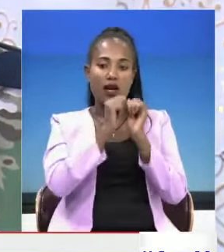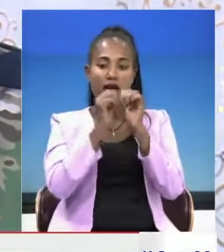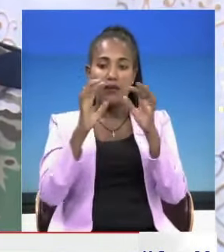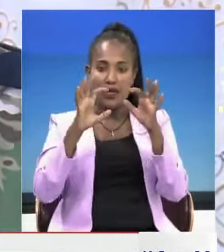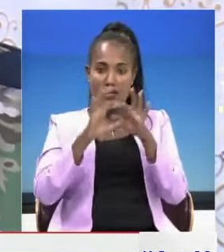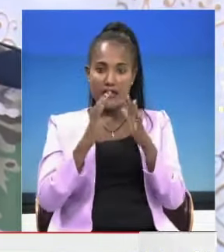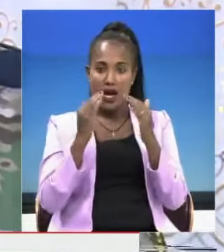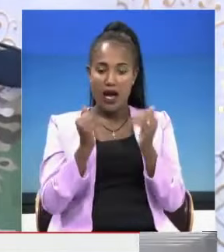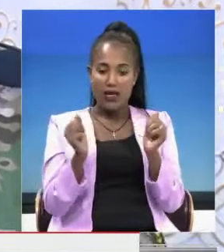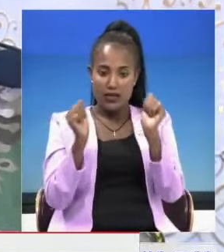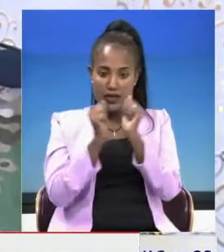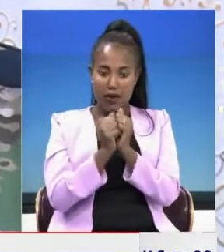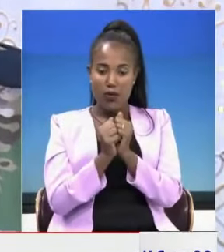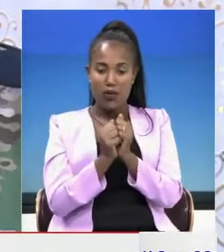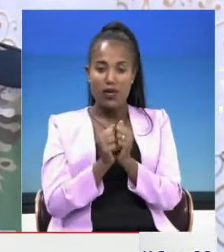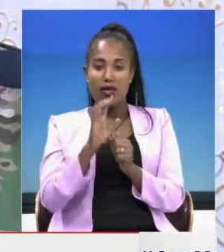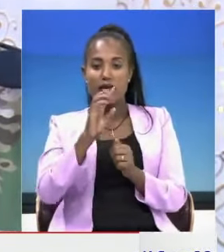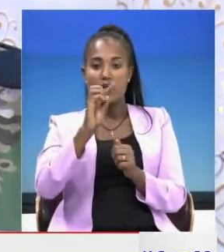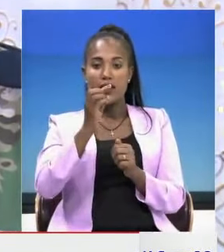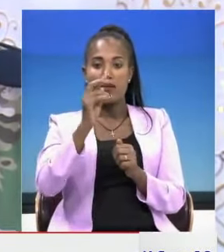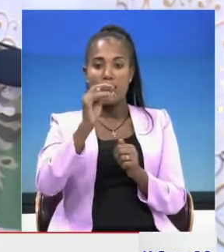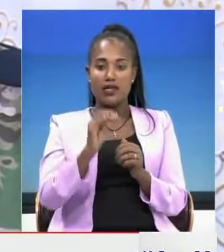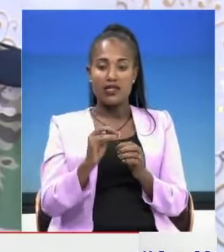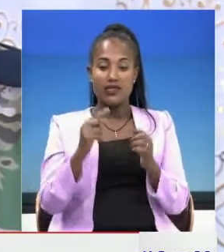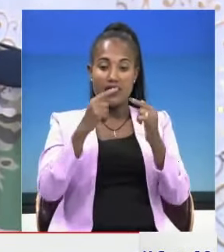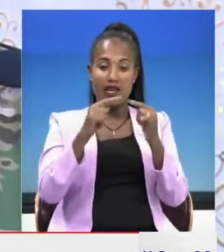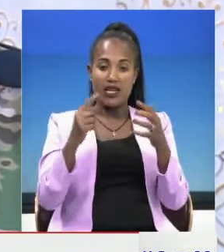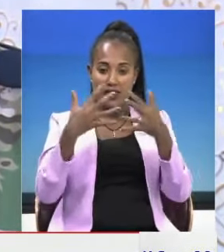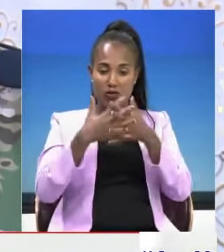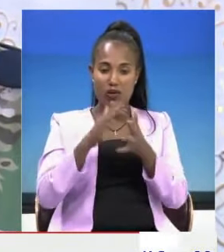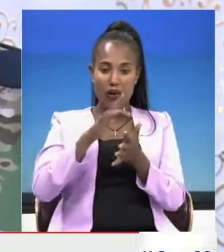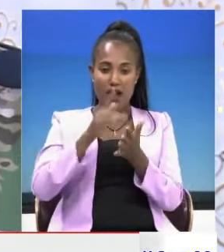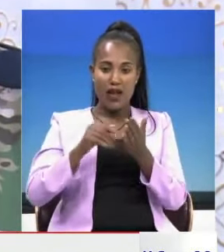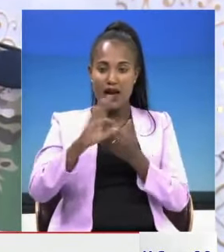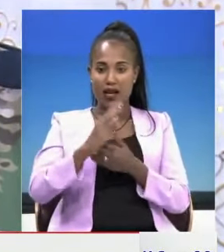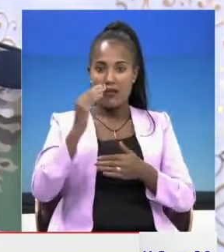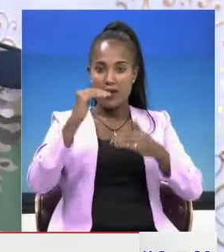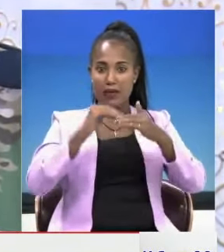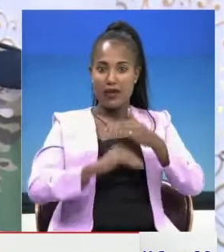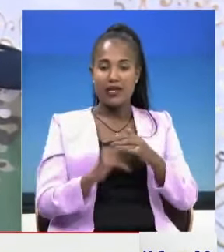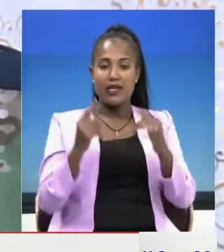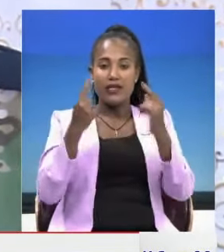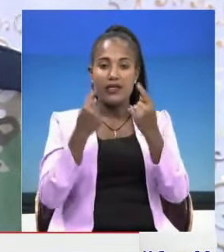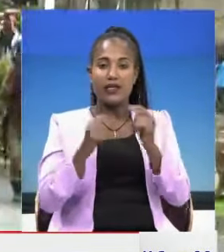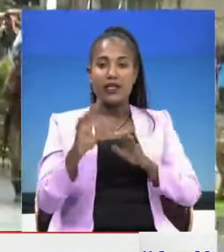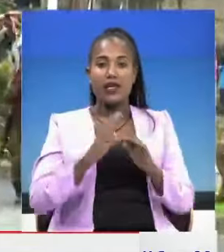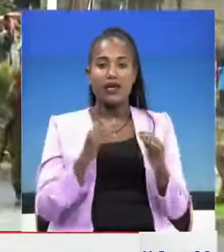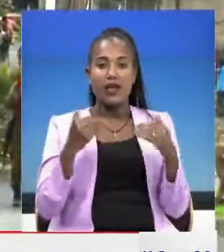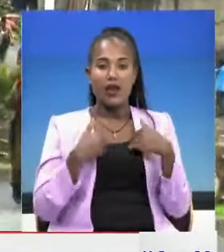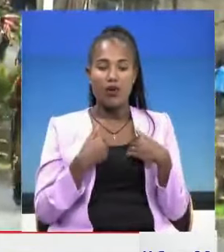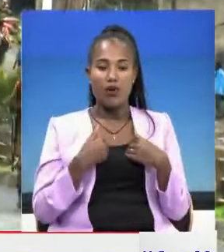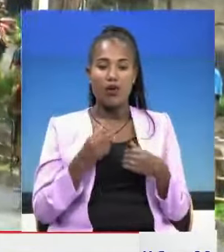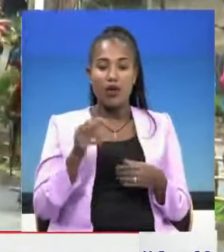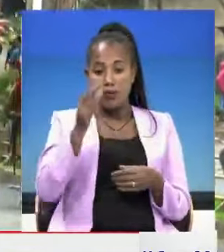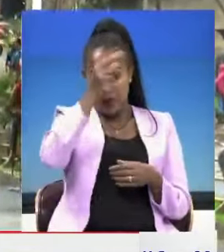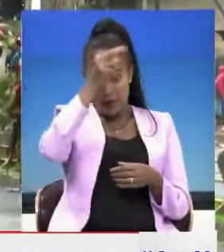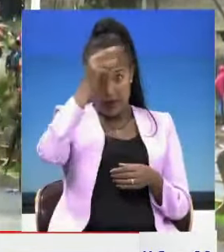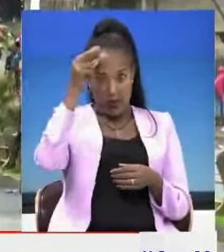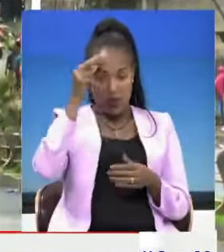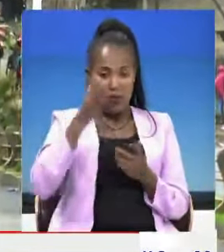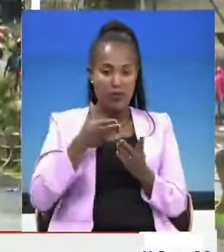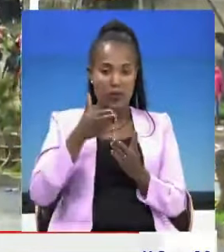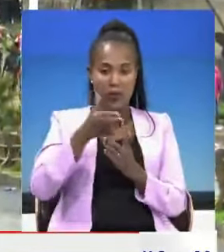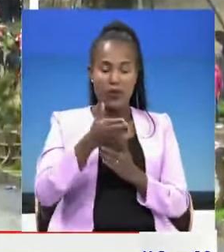በተያያዘ አብሮ እዛው የቅማንት ጽፈኛን አስተሳስሮ ወደ መሀል ሀገር ለመግባት ጥረት እያደረገ ነው ያለው። በቤንሻንጉል